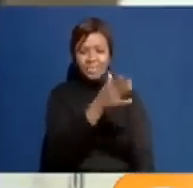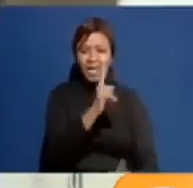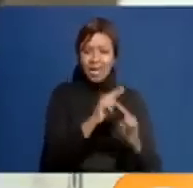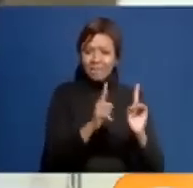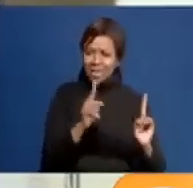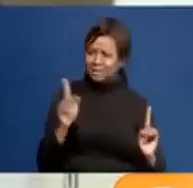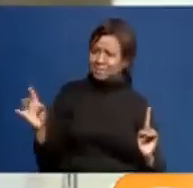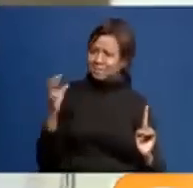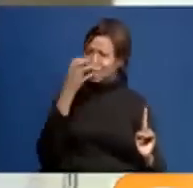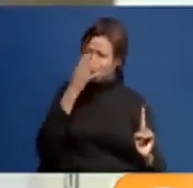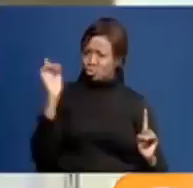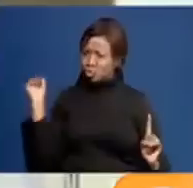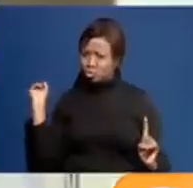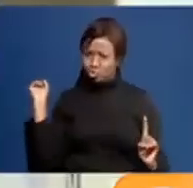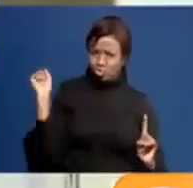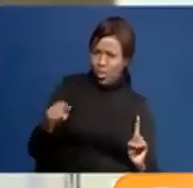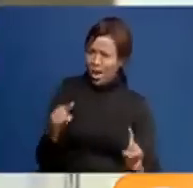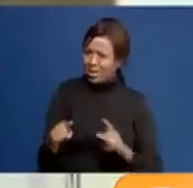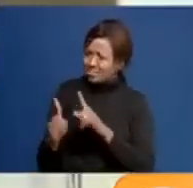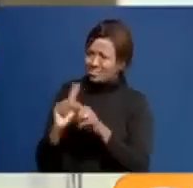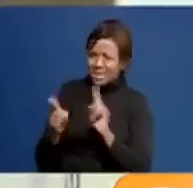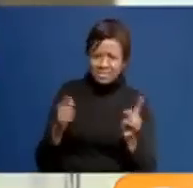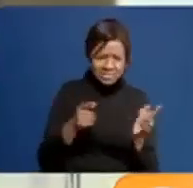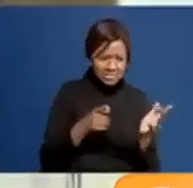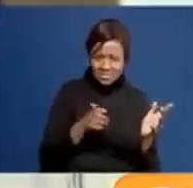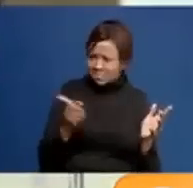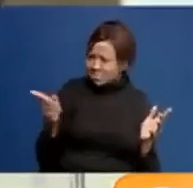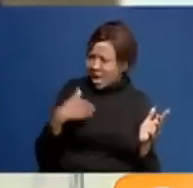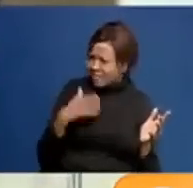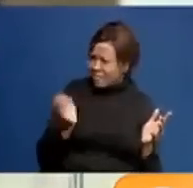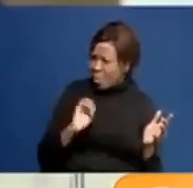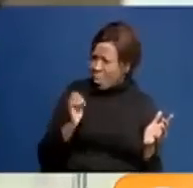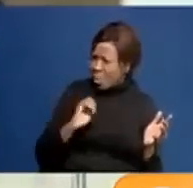kwa sisi na wewe ukuwa na hizo vitu.